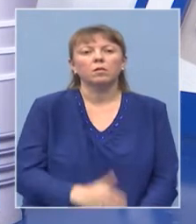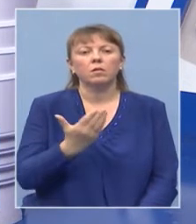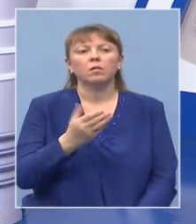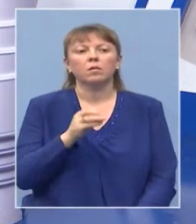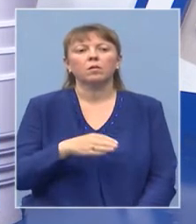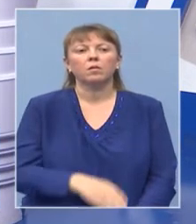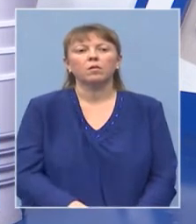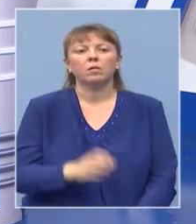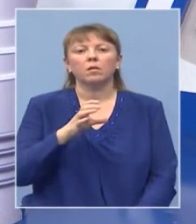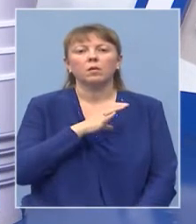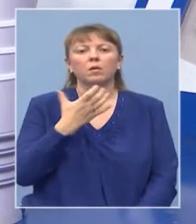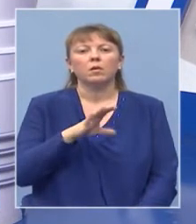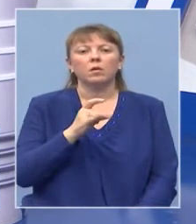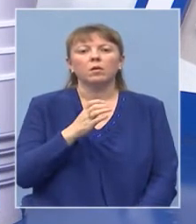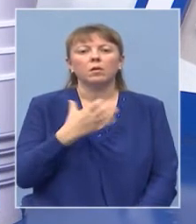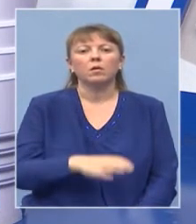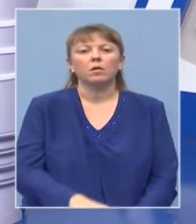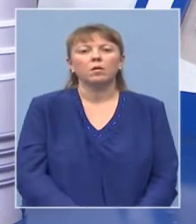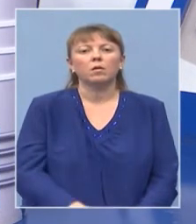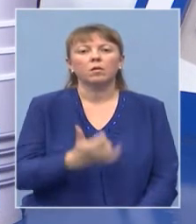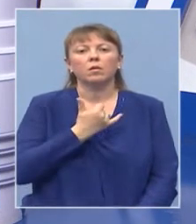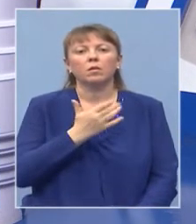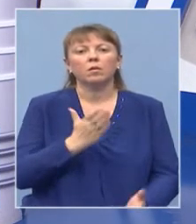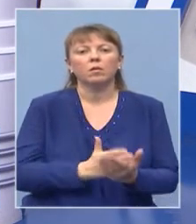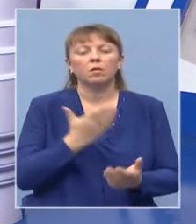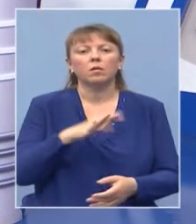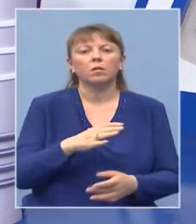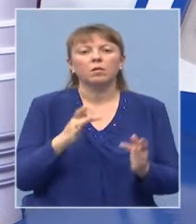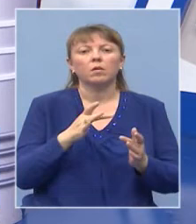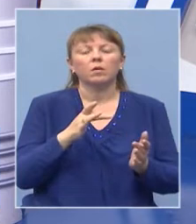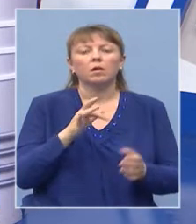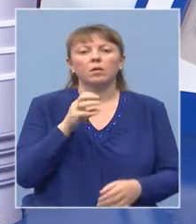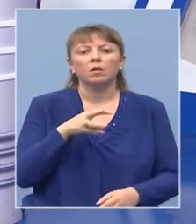аккаунтах, сервисах? Да, аккаунтах, сервисах. Это у нас есть официальные телеграм-каналы